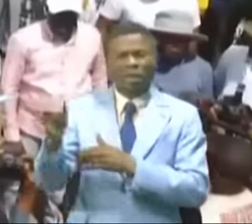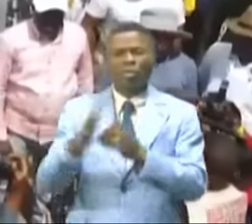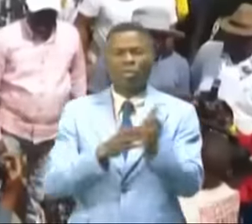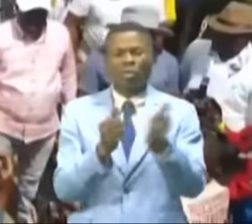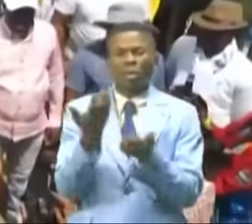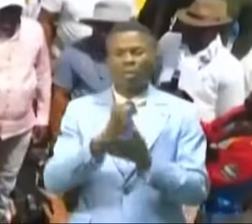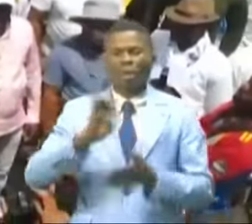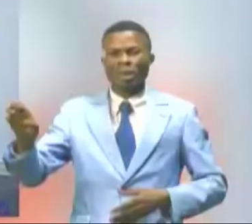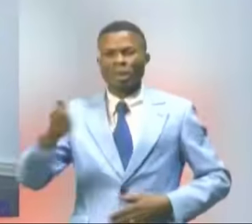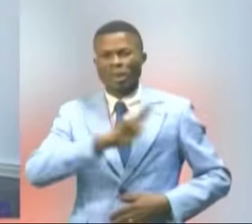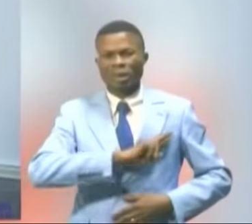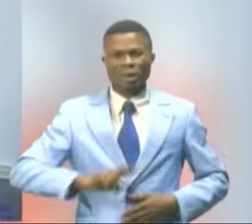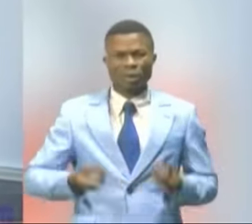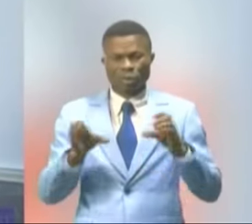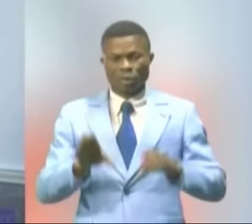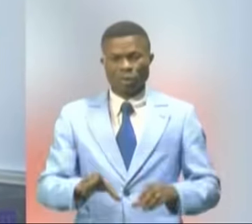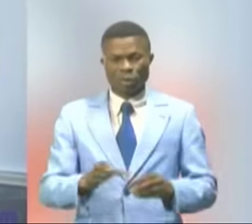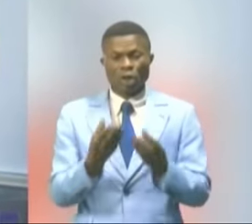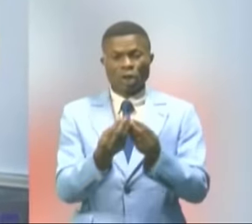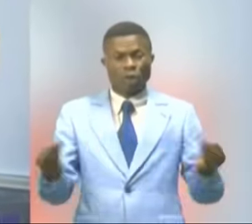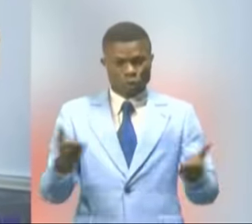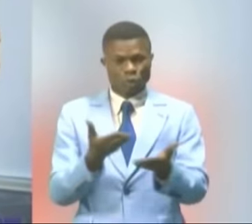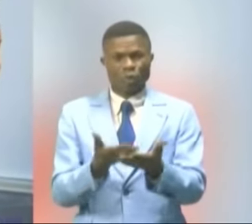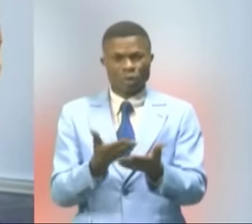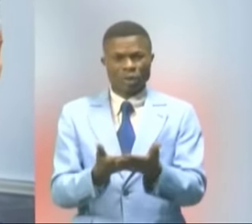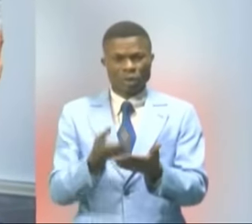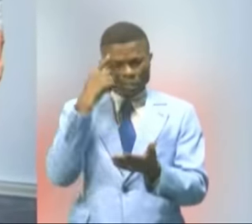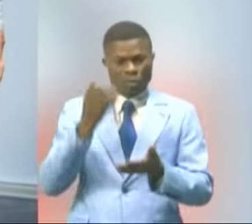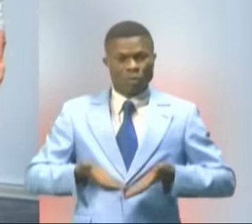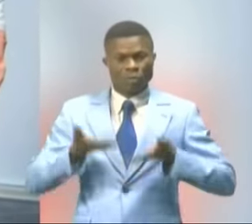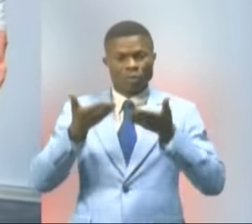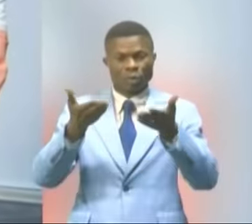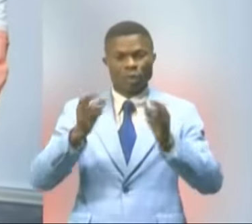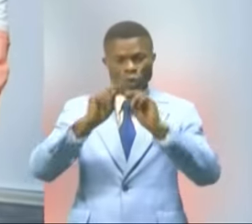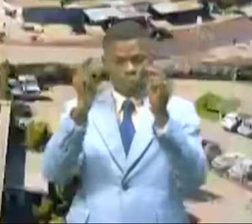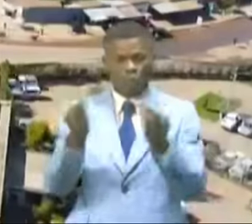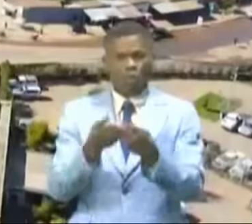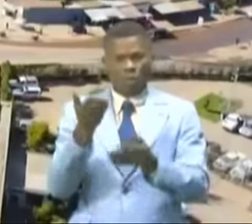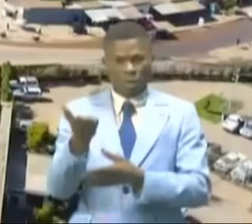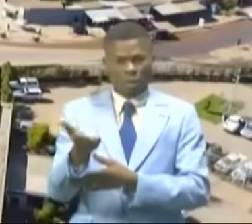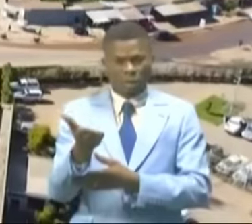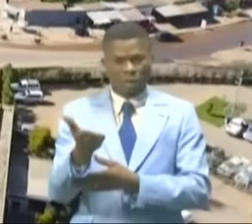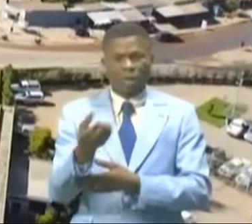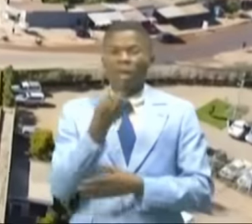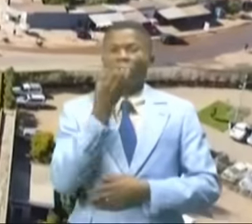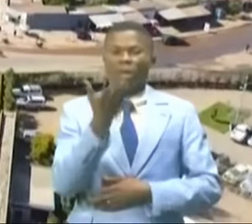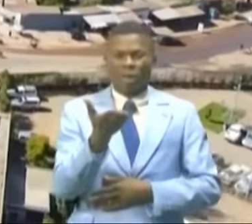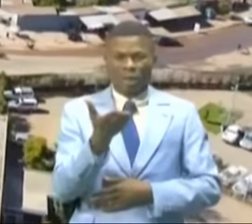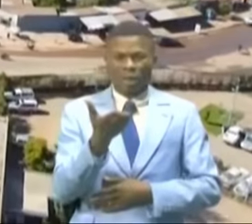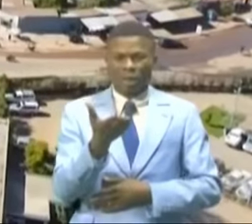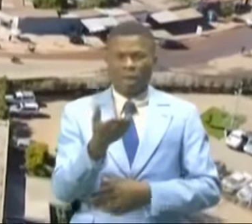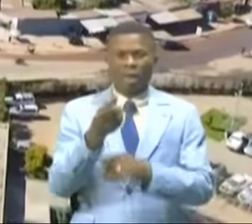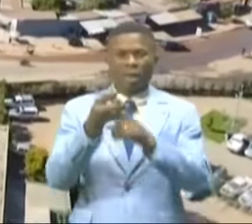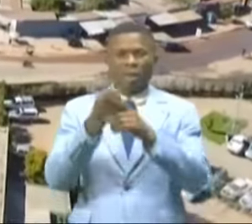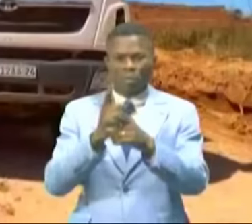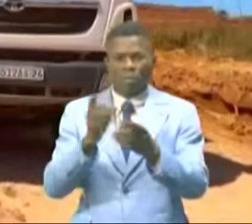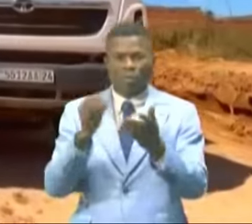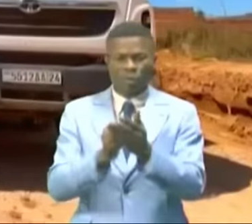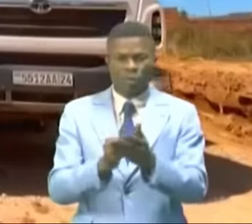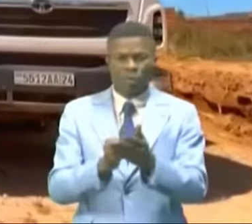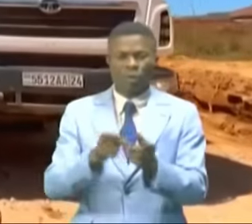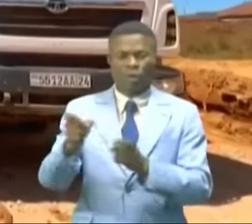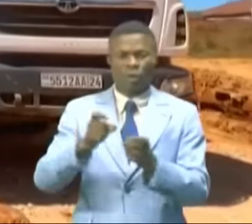du pays. C'est l'une des solutions proposées par Kalimbouyi. L'exemple est tiré également de la gestion